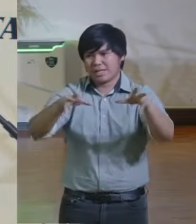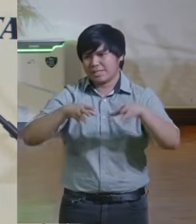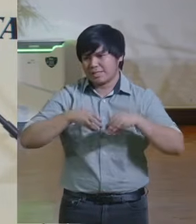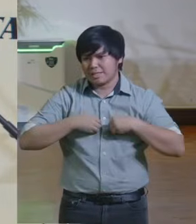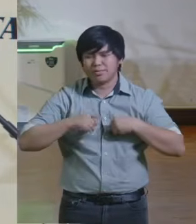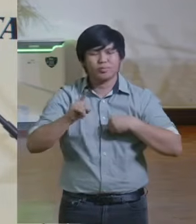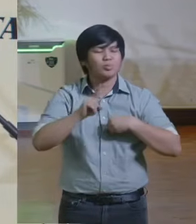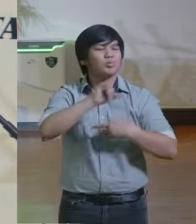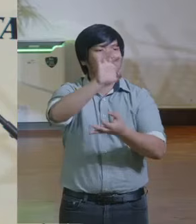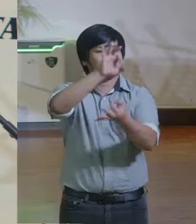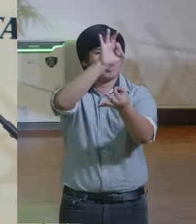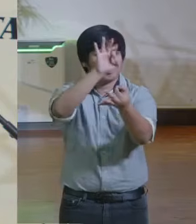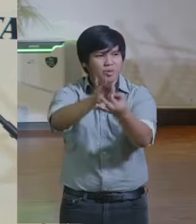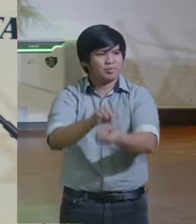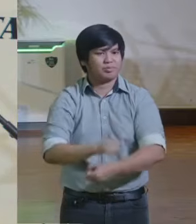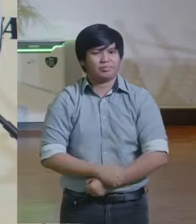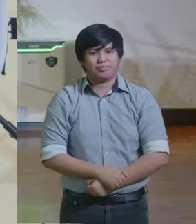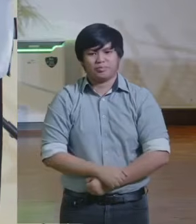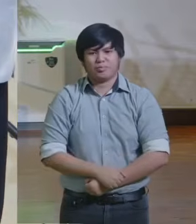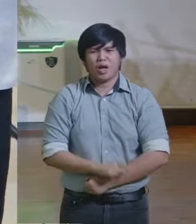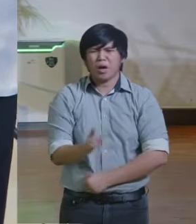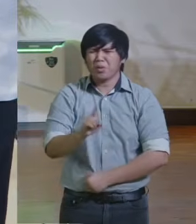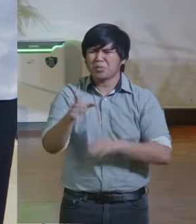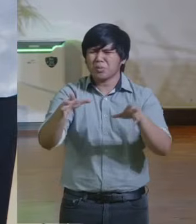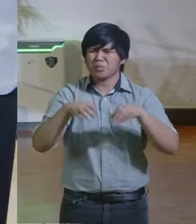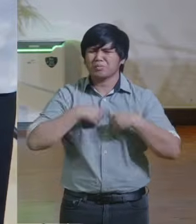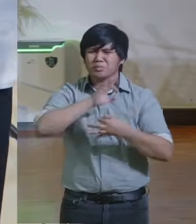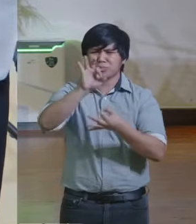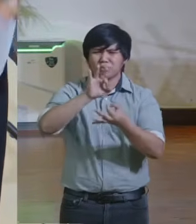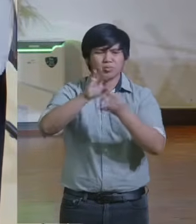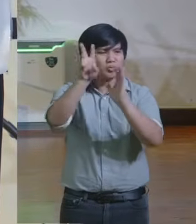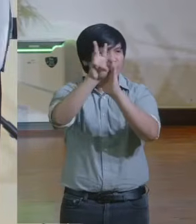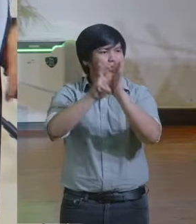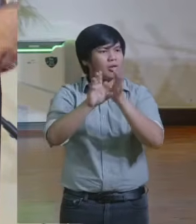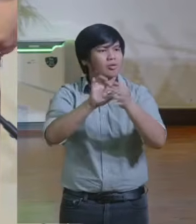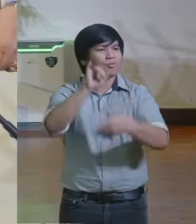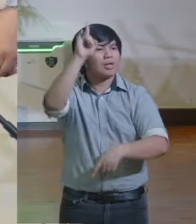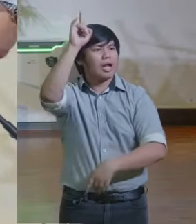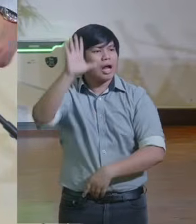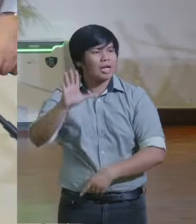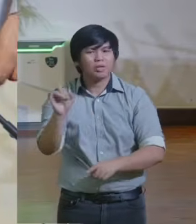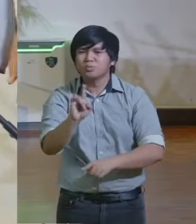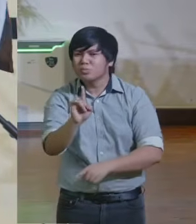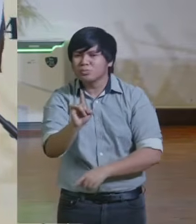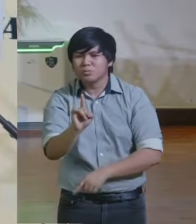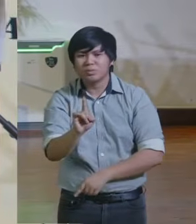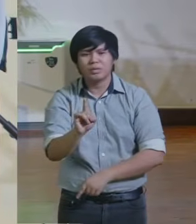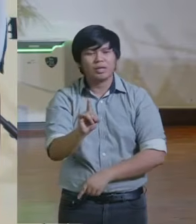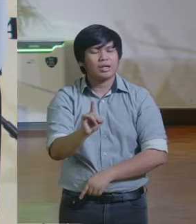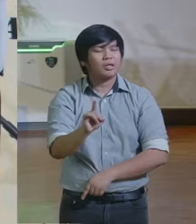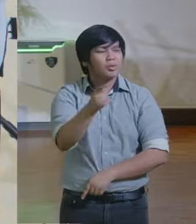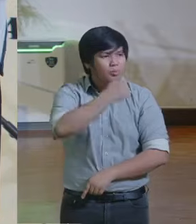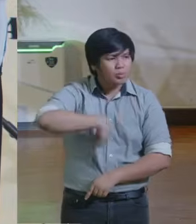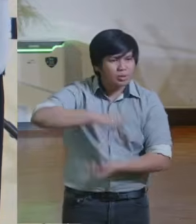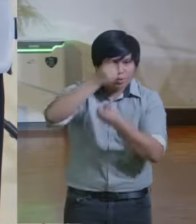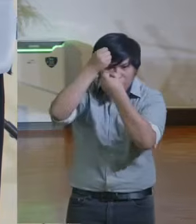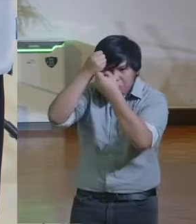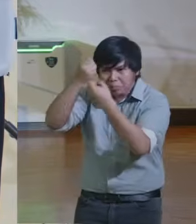perfect. What is His acceptable and perfect will? Na sundin ninyo ang lahat ng kanyang kautusan.